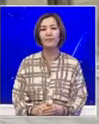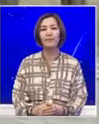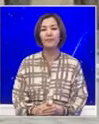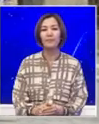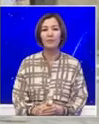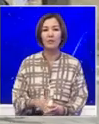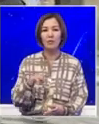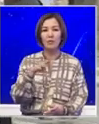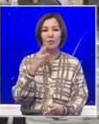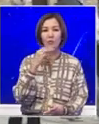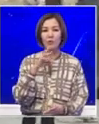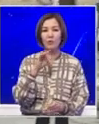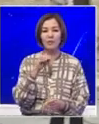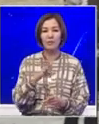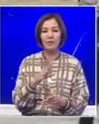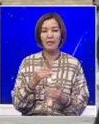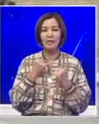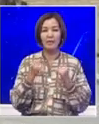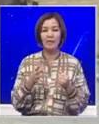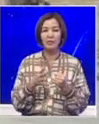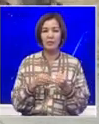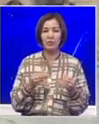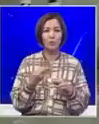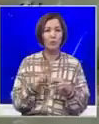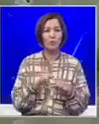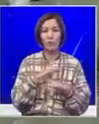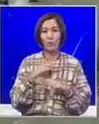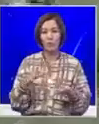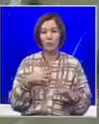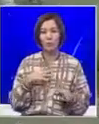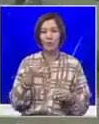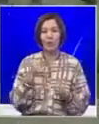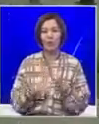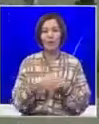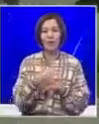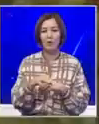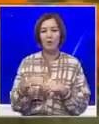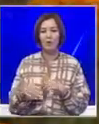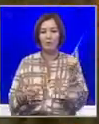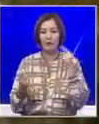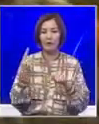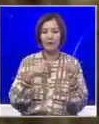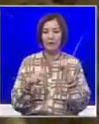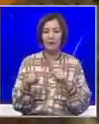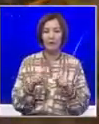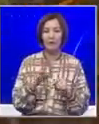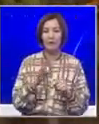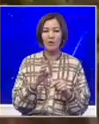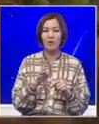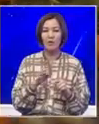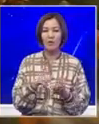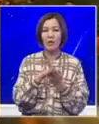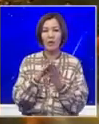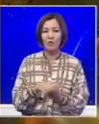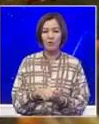бап, отырарда 30 бап демекші, Түркістан облысында киелі орындар көп. Өңірдің әр ауданында аңыз болып тараған әулие әмбиелер жатқан жерлер